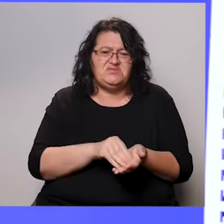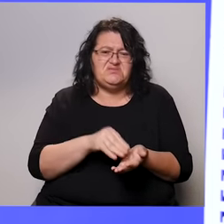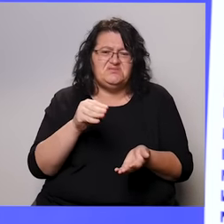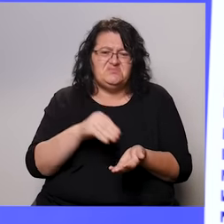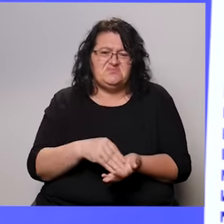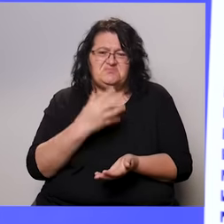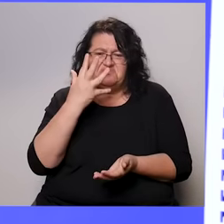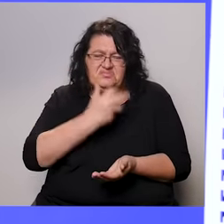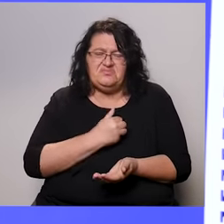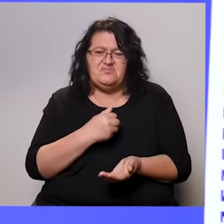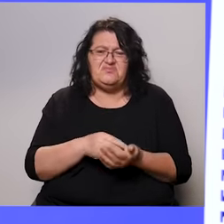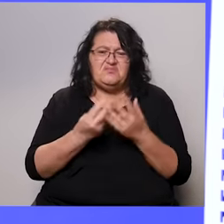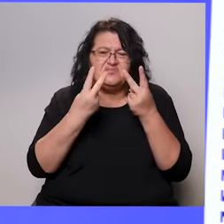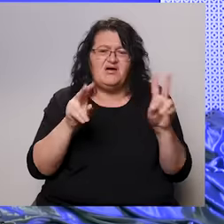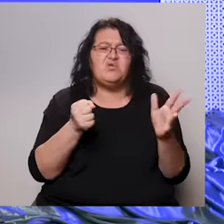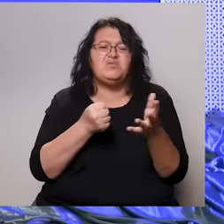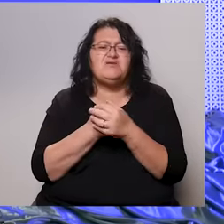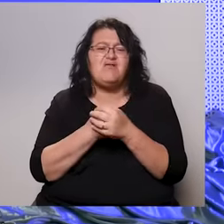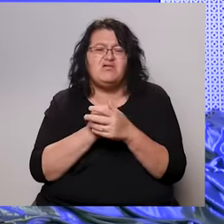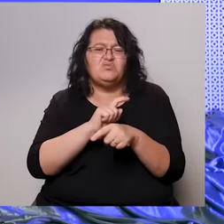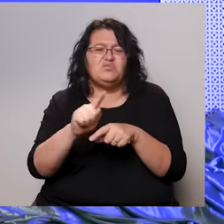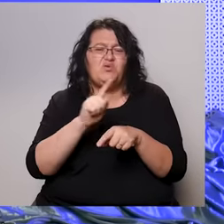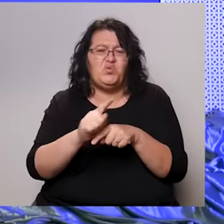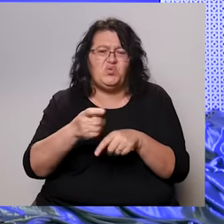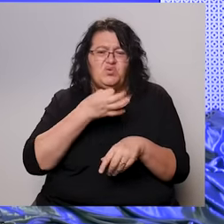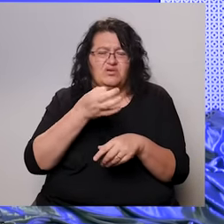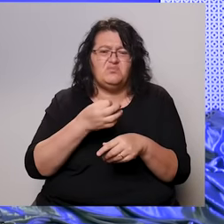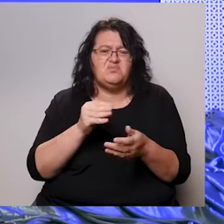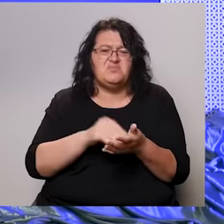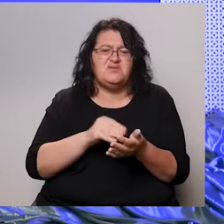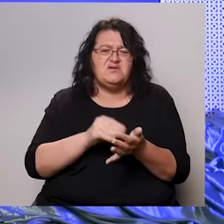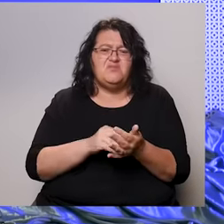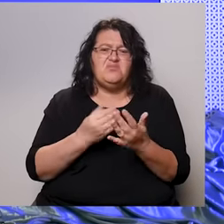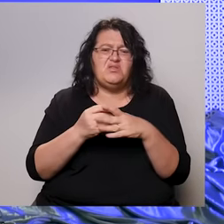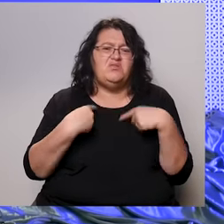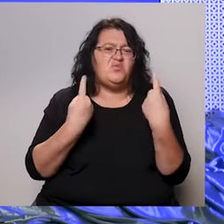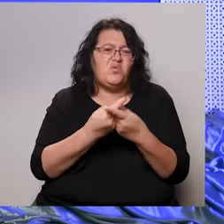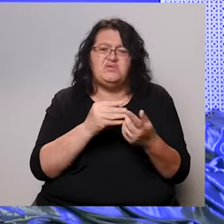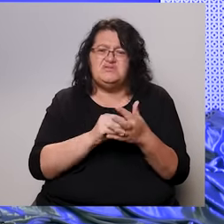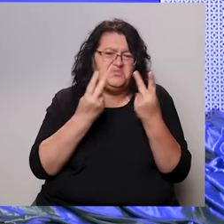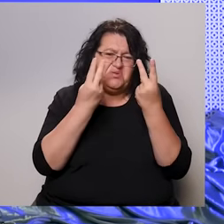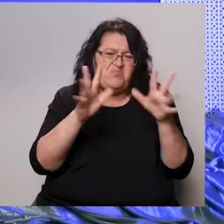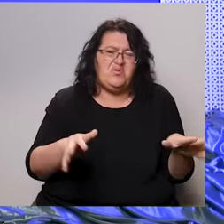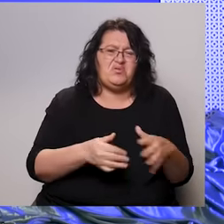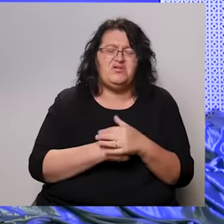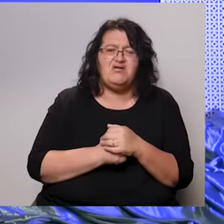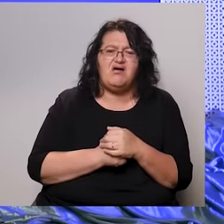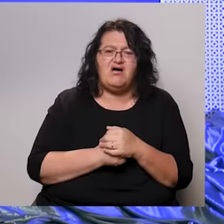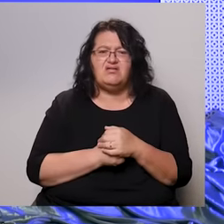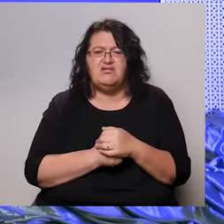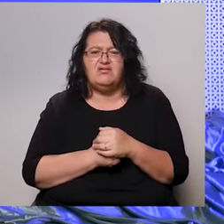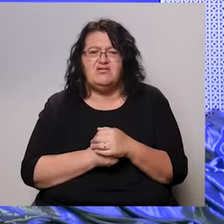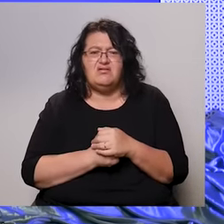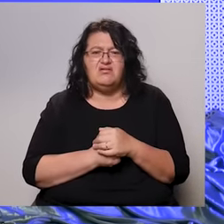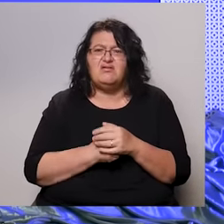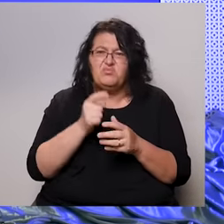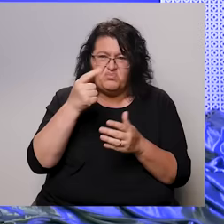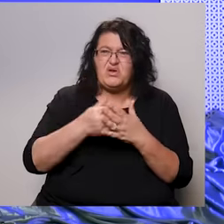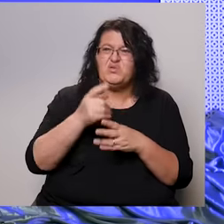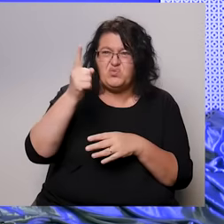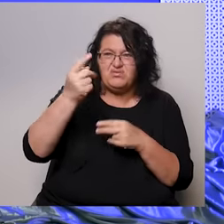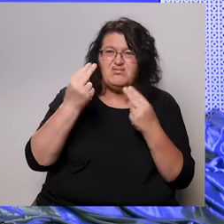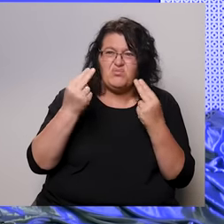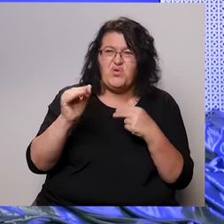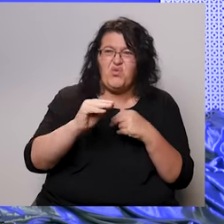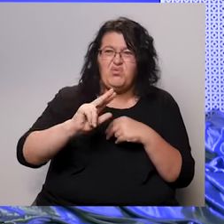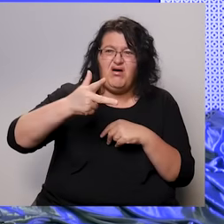treaba, n-am vrut să ne ascundem după tot felul de afirmații. Nu era important pentru noi, simplu. Și am zis, dar chiar atât de important e pentru